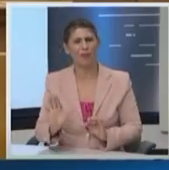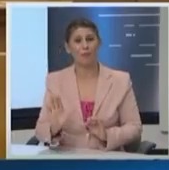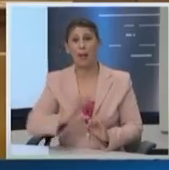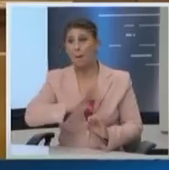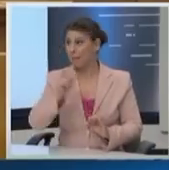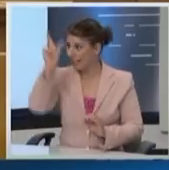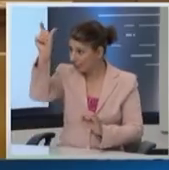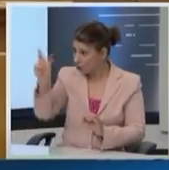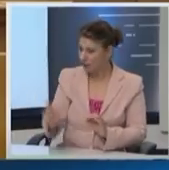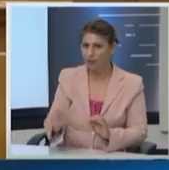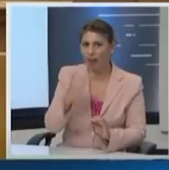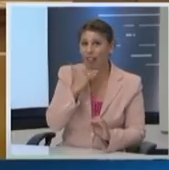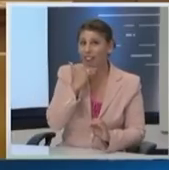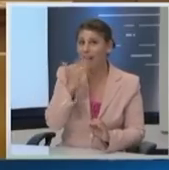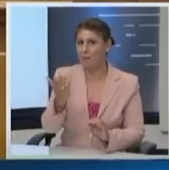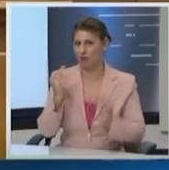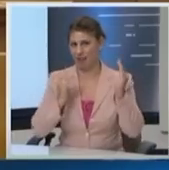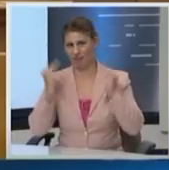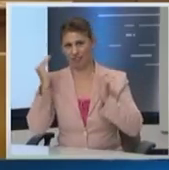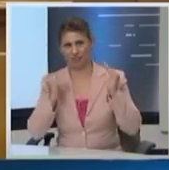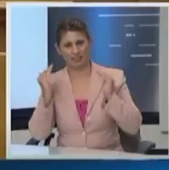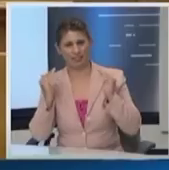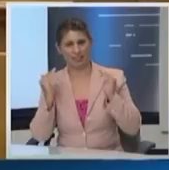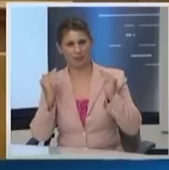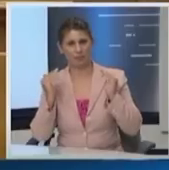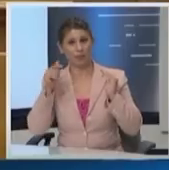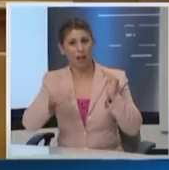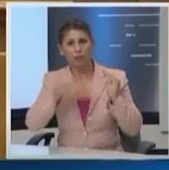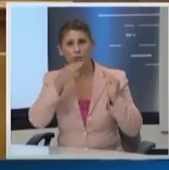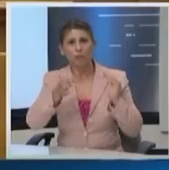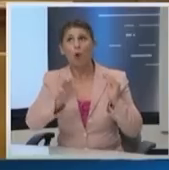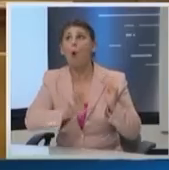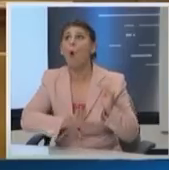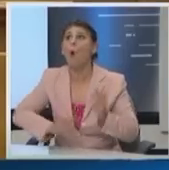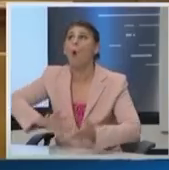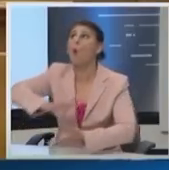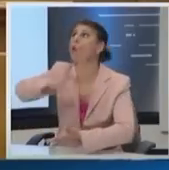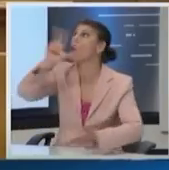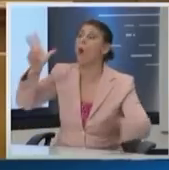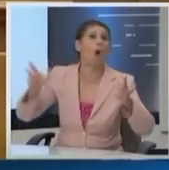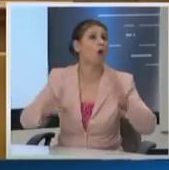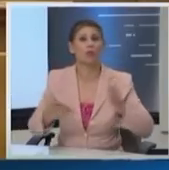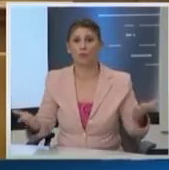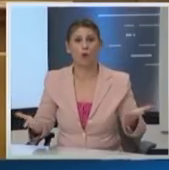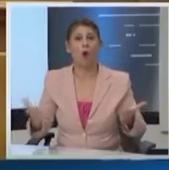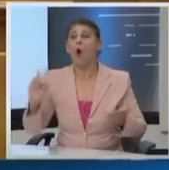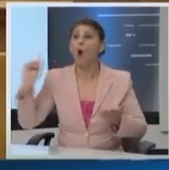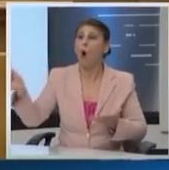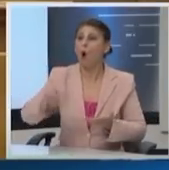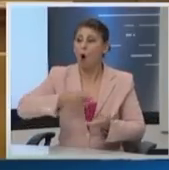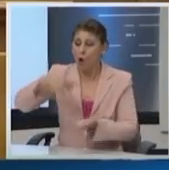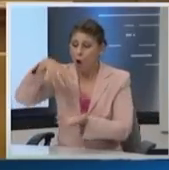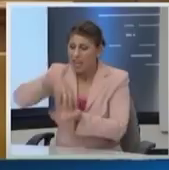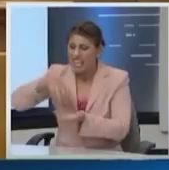και εσείς δεν μπορείτε να αμφισβητήσετε αυτό που λέει ολόκληρος ο κόσμος. Όλοι οι οίκοι αξιολόγησης που